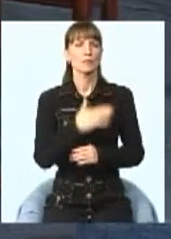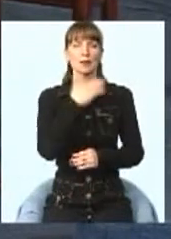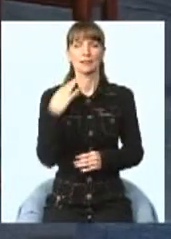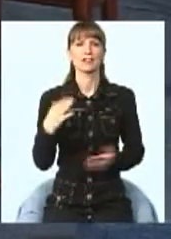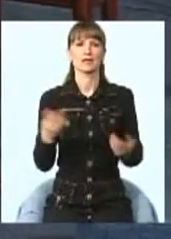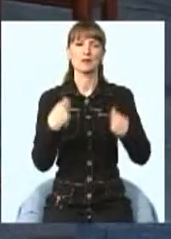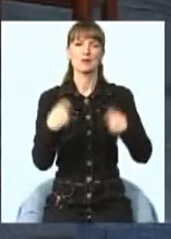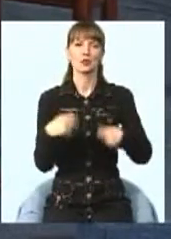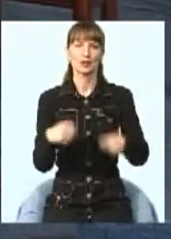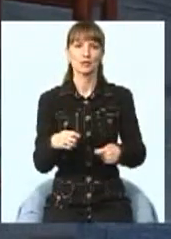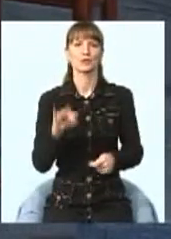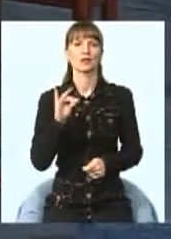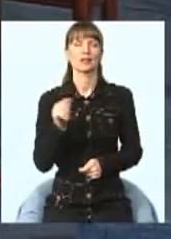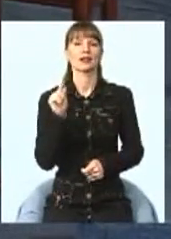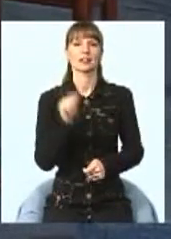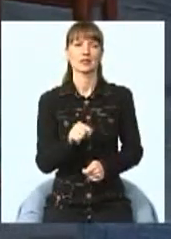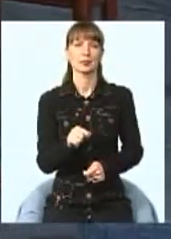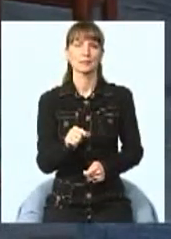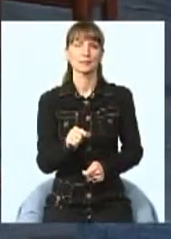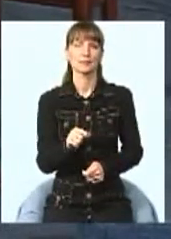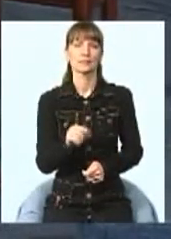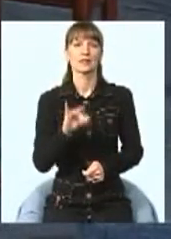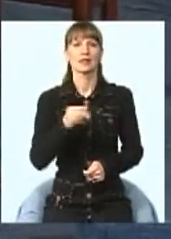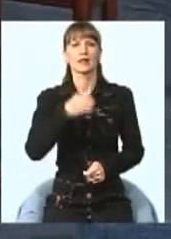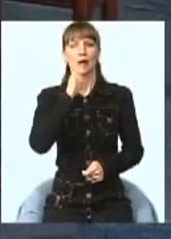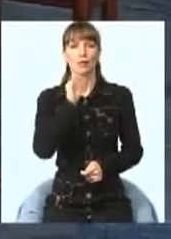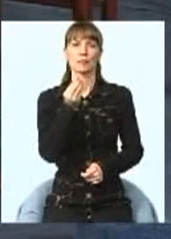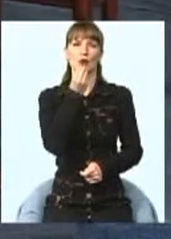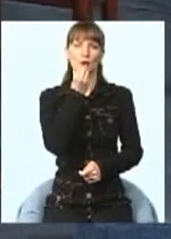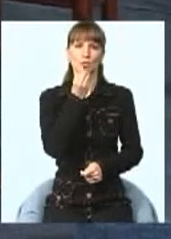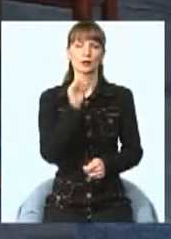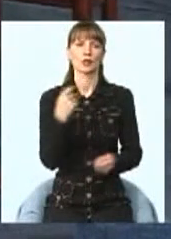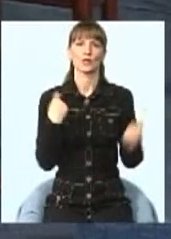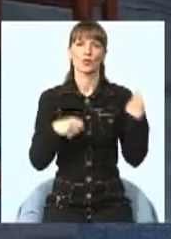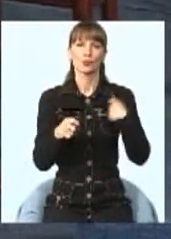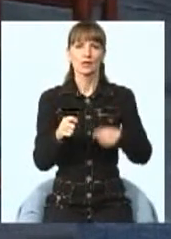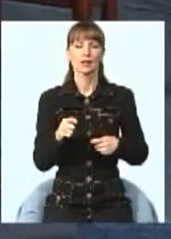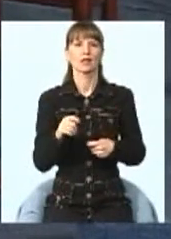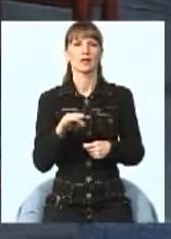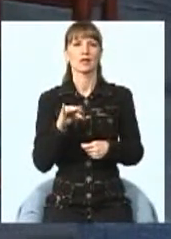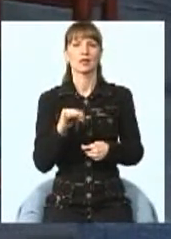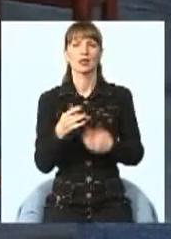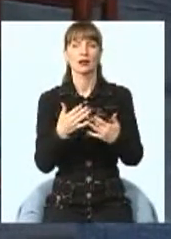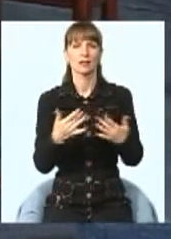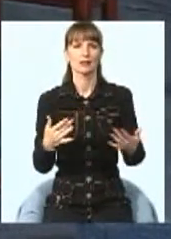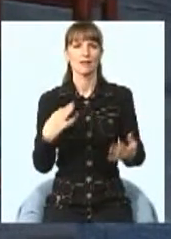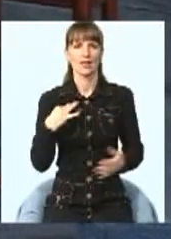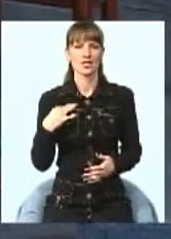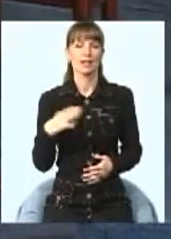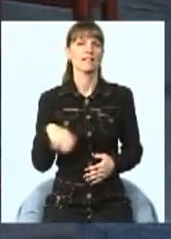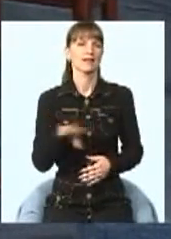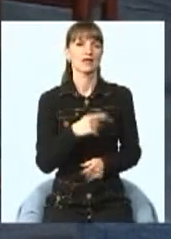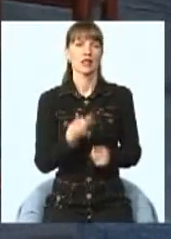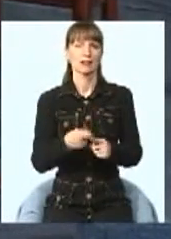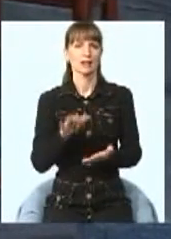які продають, і, власне, ті ж самі, і напої, і продукти харчування, і одяг, і якісь ще певні речі. Всім цим